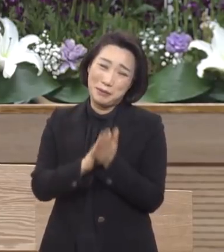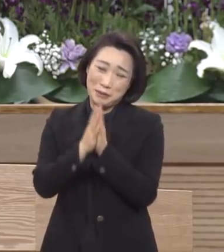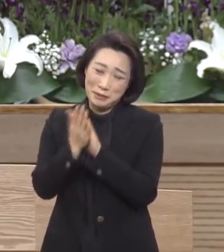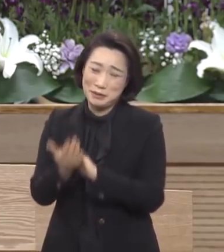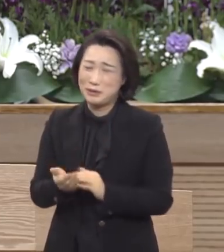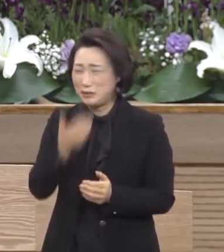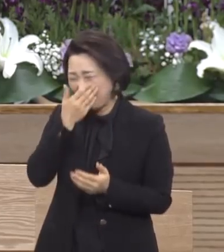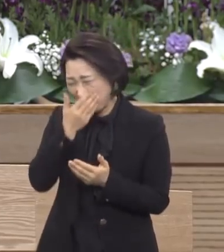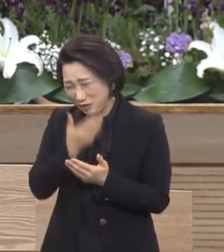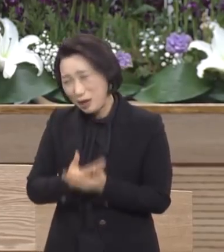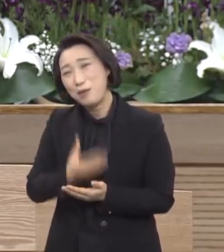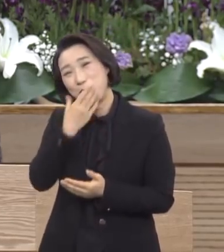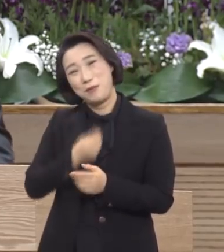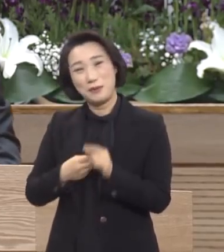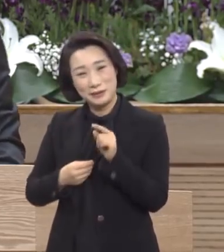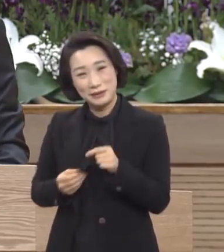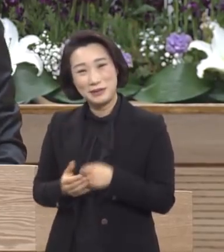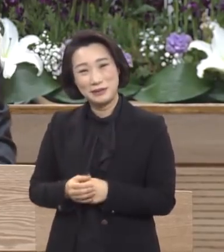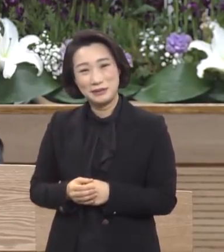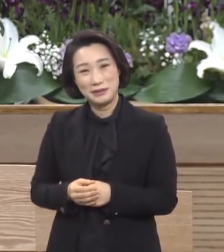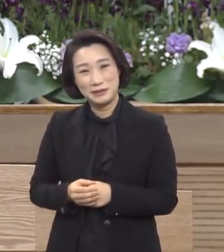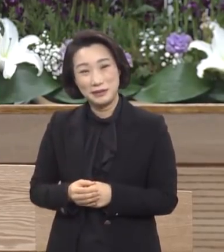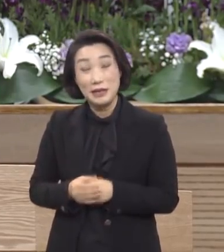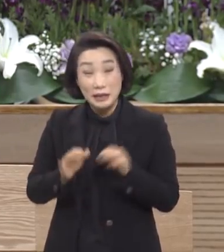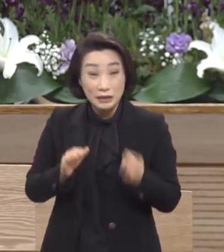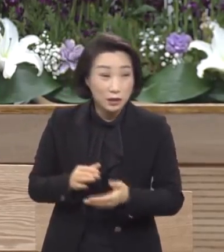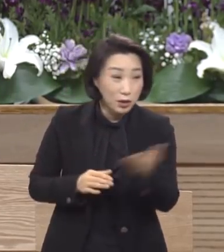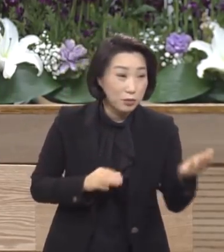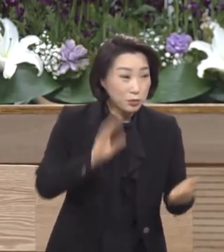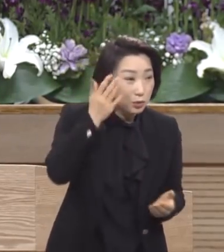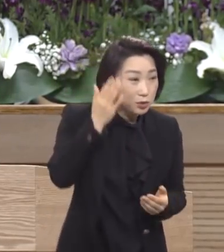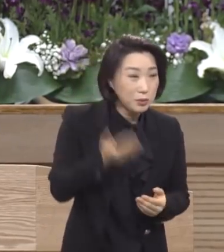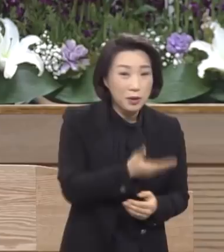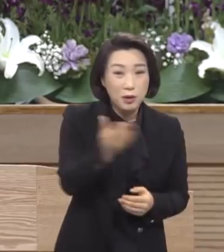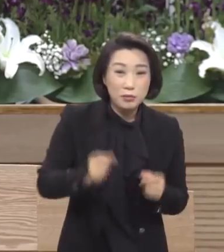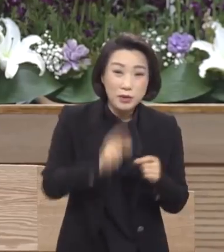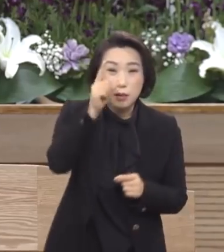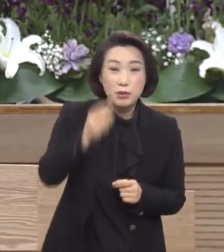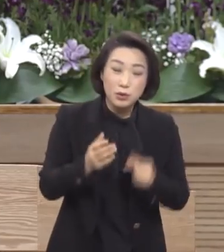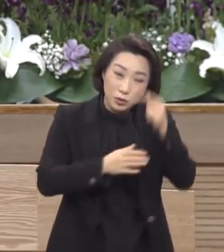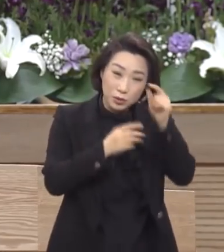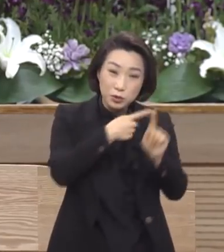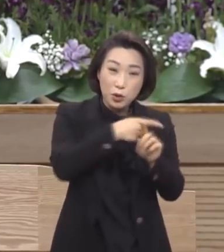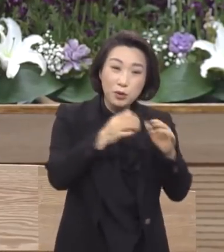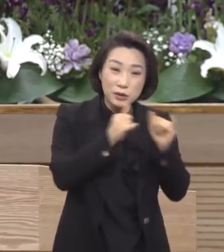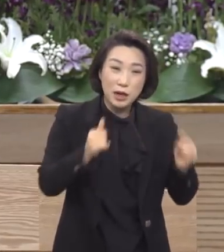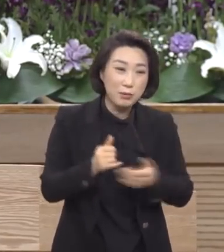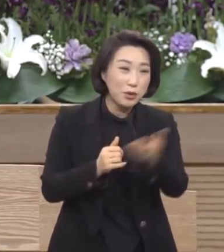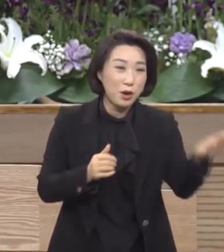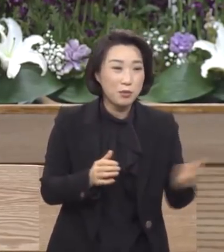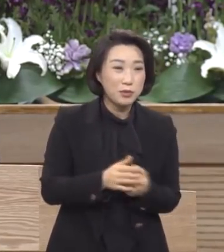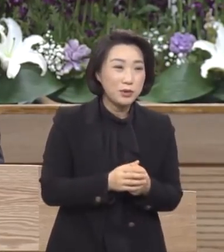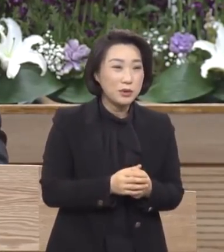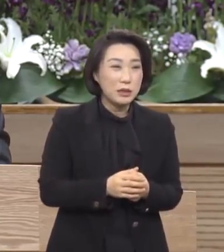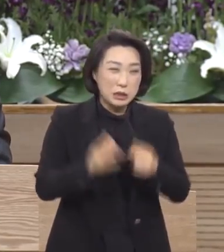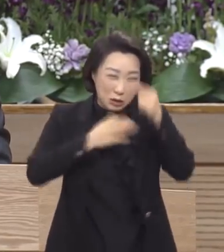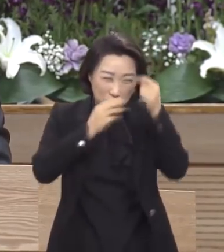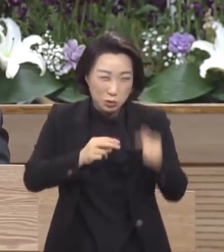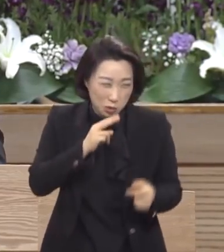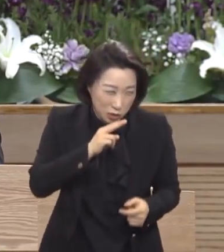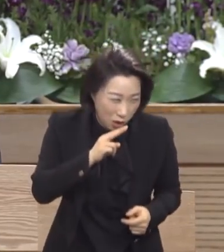아름다운 축복이냐 그 말이야. 근데 요새 전부 다 교인들을 성도님들이요 이렇게